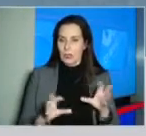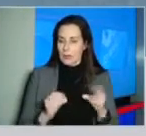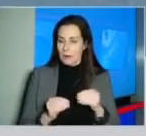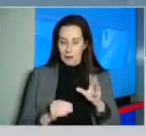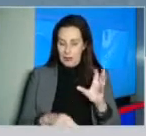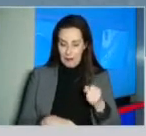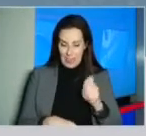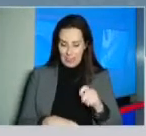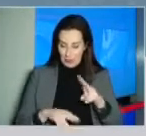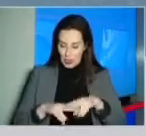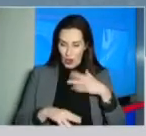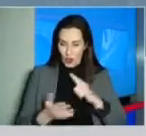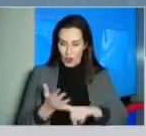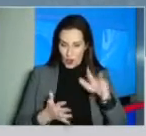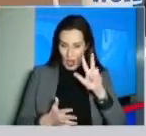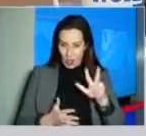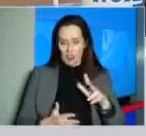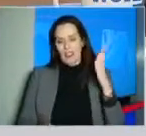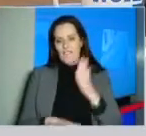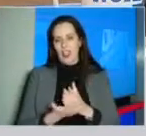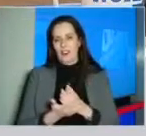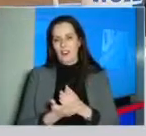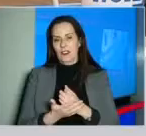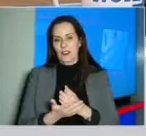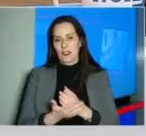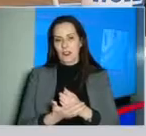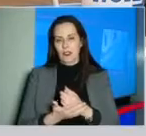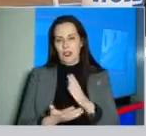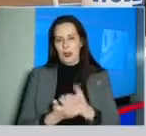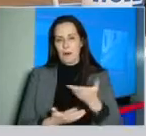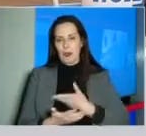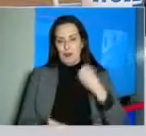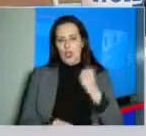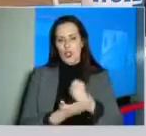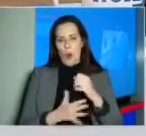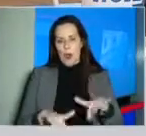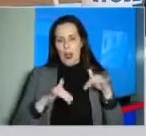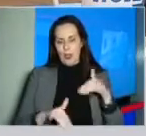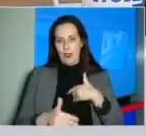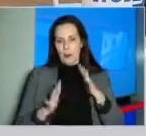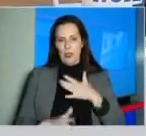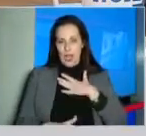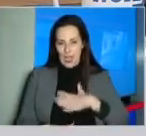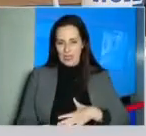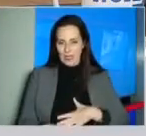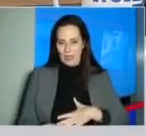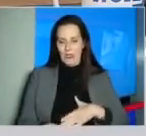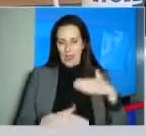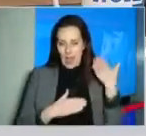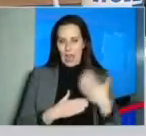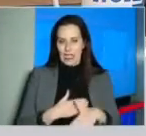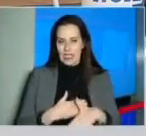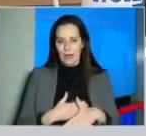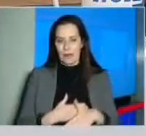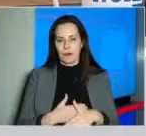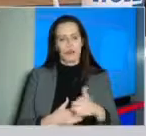הייתה מחזיקה מעמד עוד שלושה חודשים, עובר. זה היה גם מקבל אישור במליאה, כי אם אני מאוד רציתי לסיים את כל